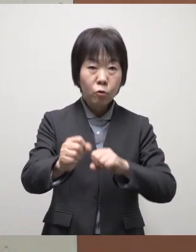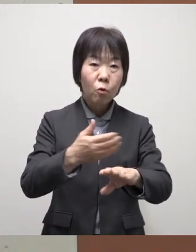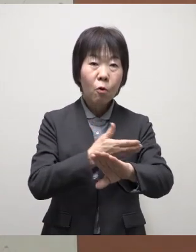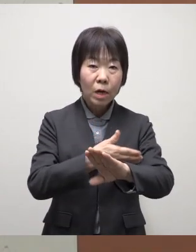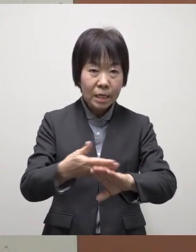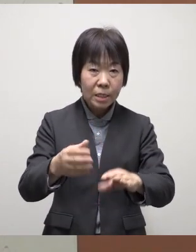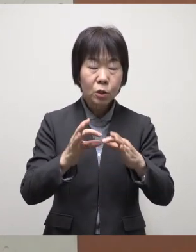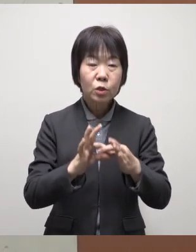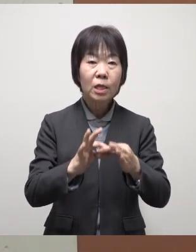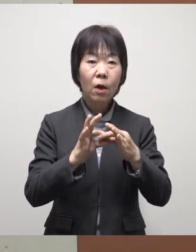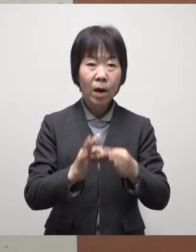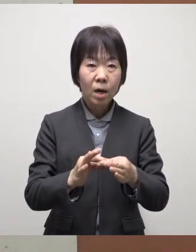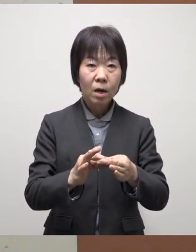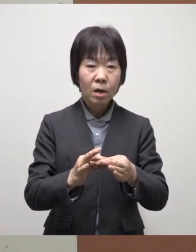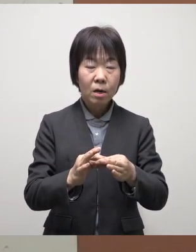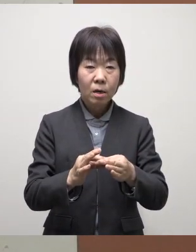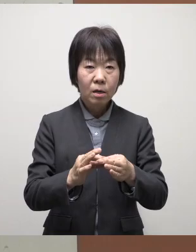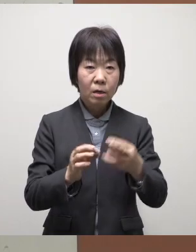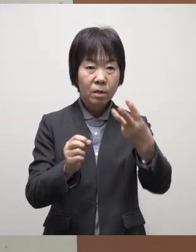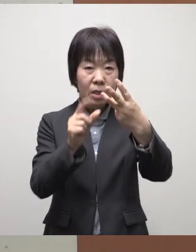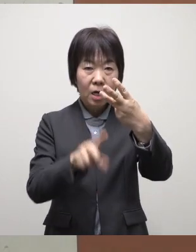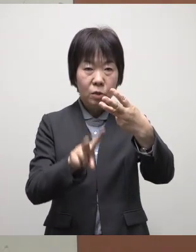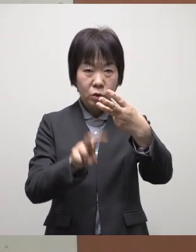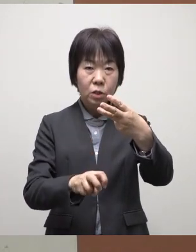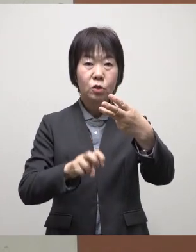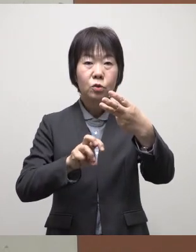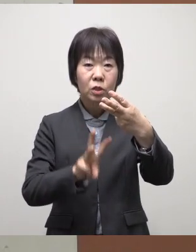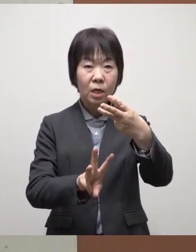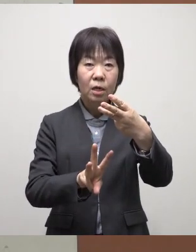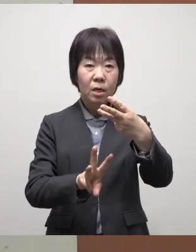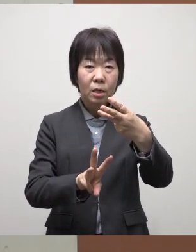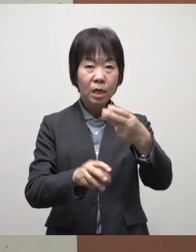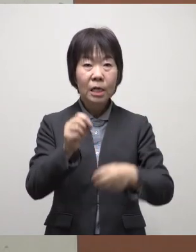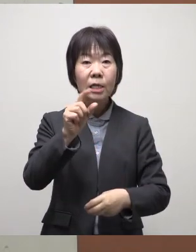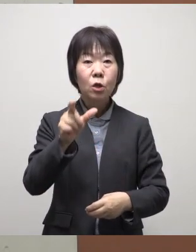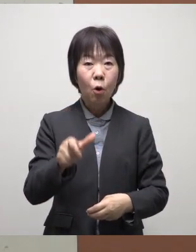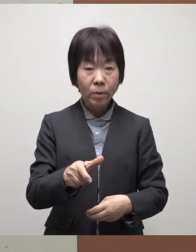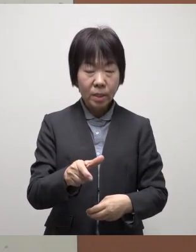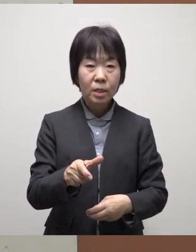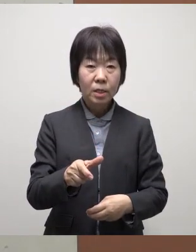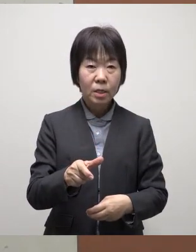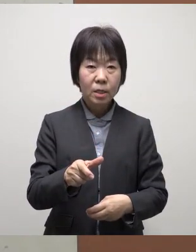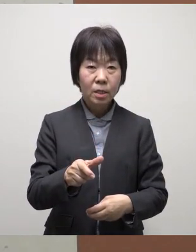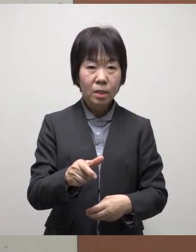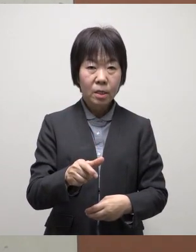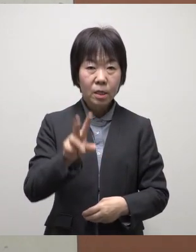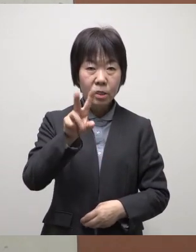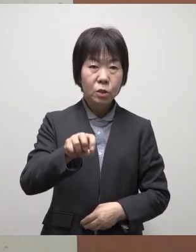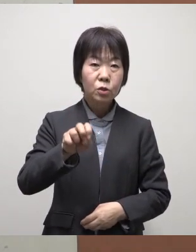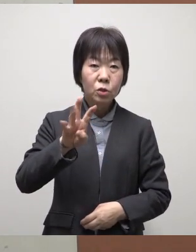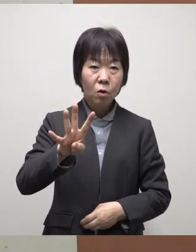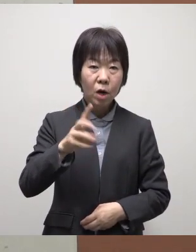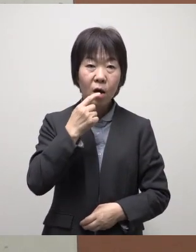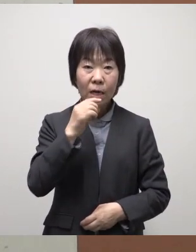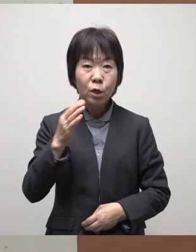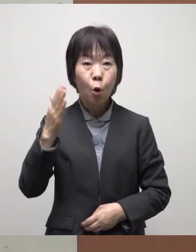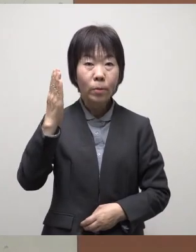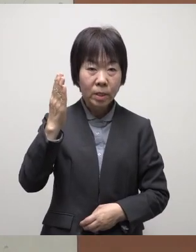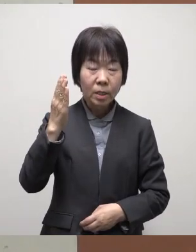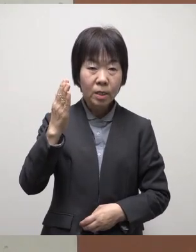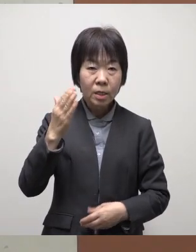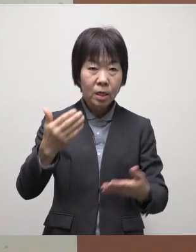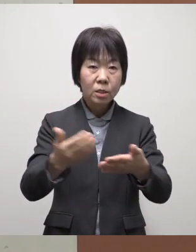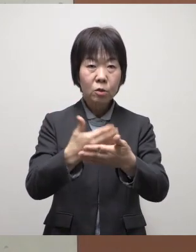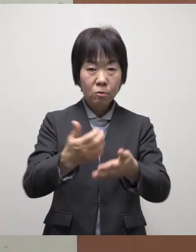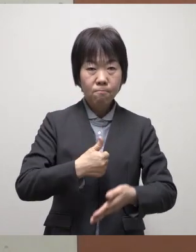歴につきましては3月23日月曜日204日火曜日に